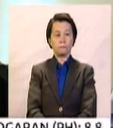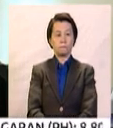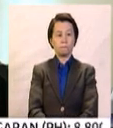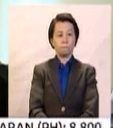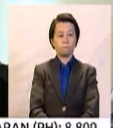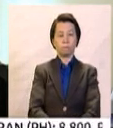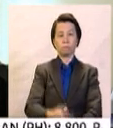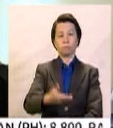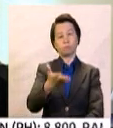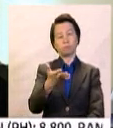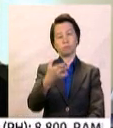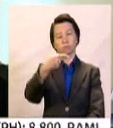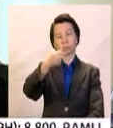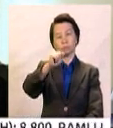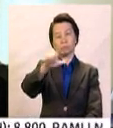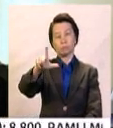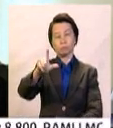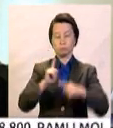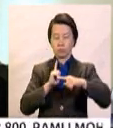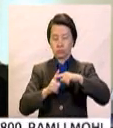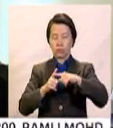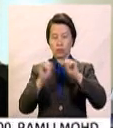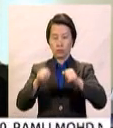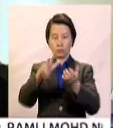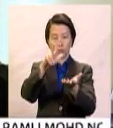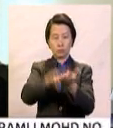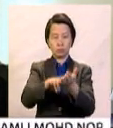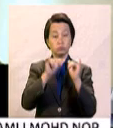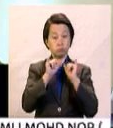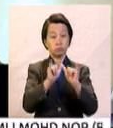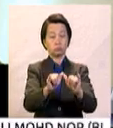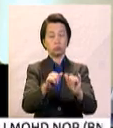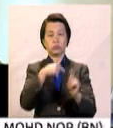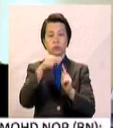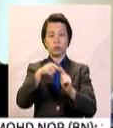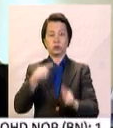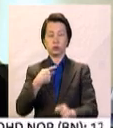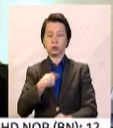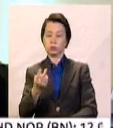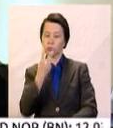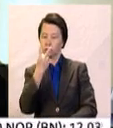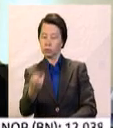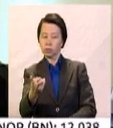Perkara-perkara positif yang menyebabkan penarafan itu kekal apabila kita lihat